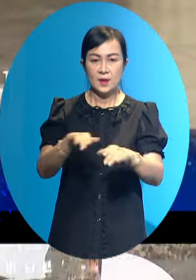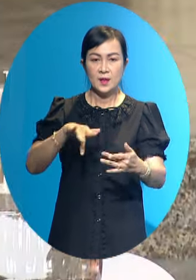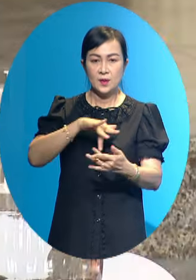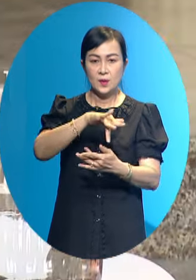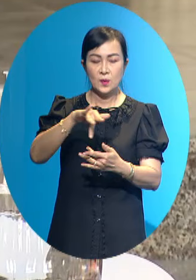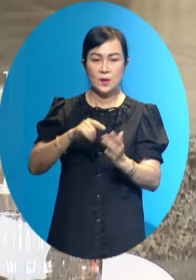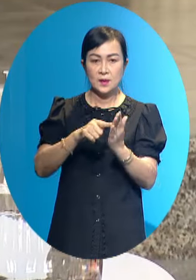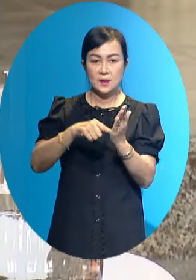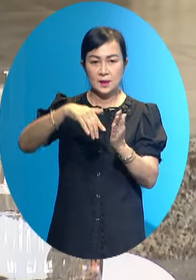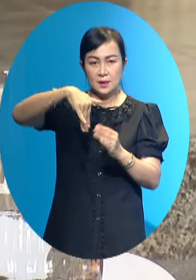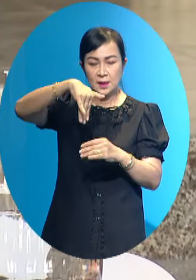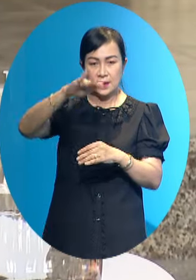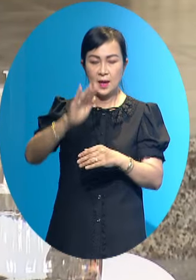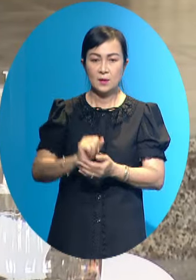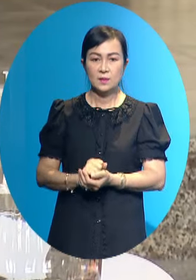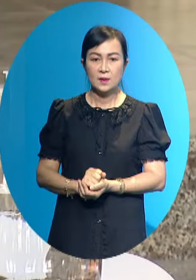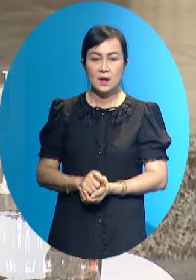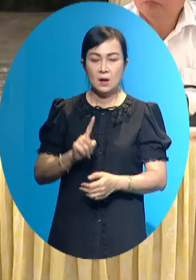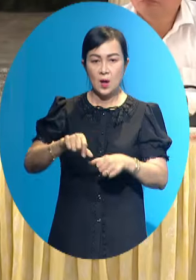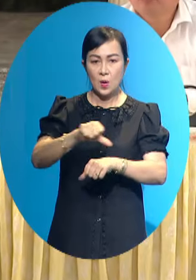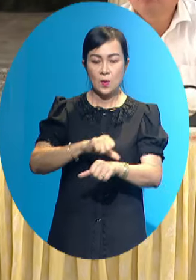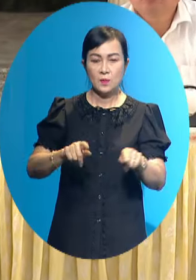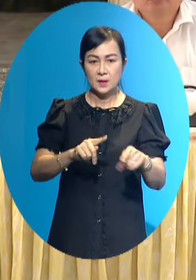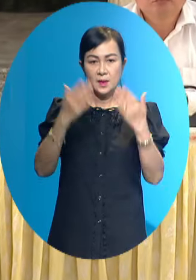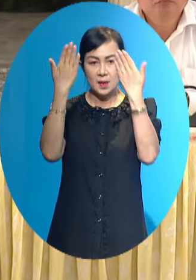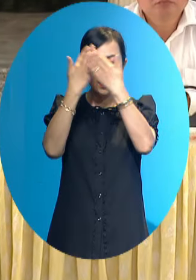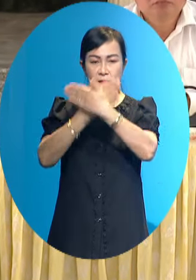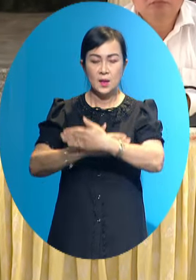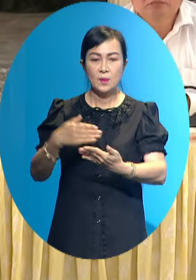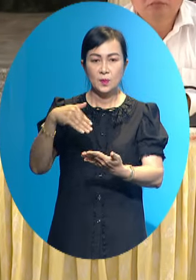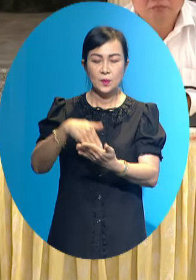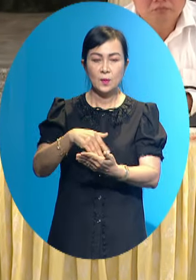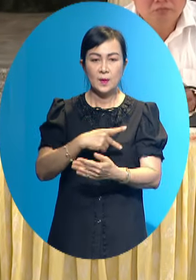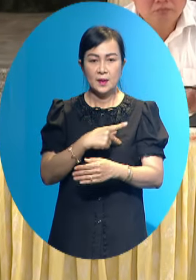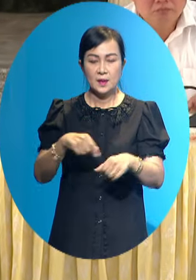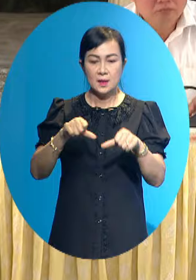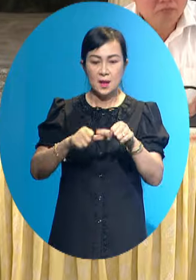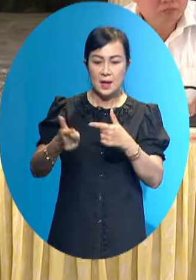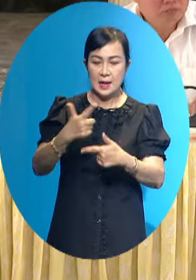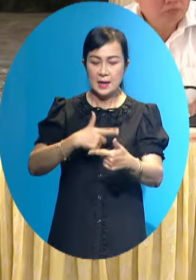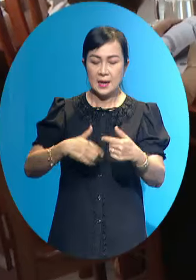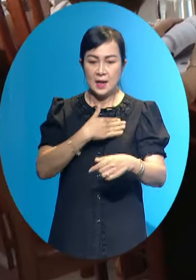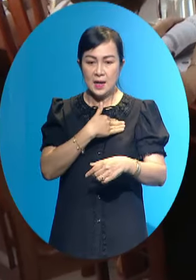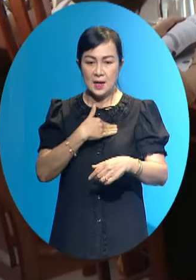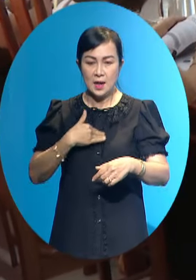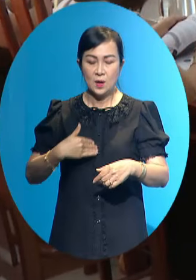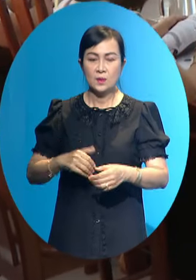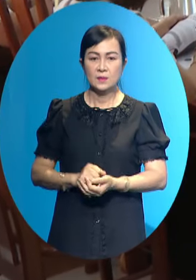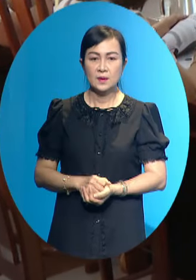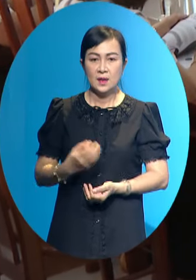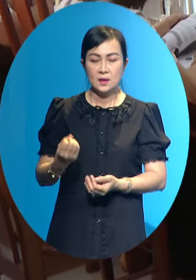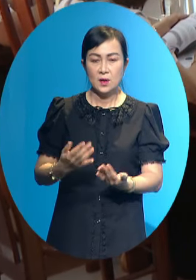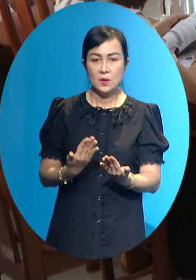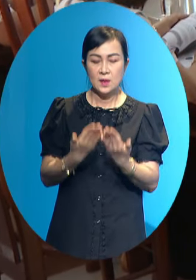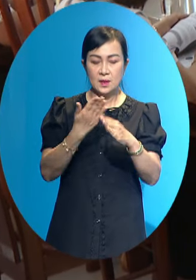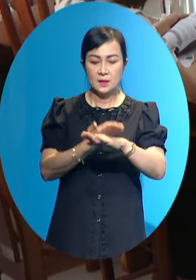lịch sinh thái chất lượng cao, trong đó phải có những hoạt động kinh tế ban đêm để thu hút và giữ khách ở lại lưu trú lâu hơn tại huyện. Một số đề